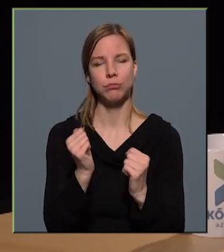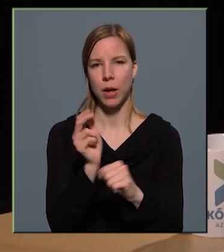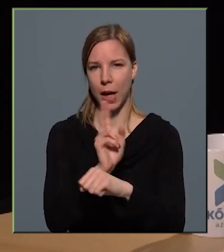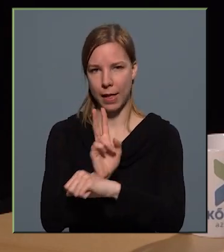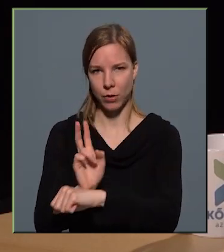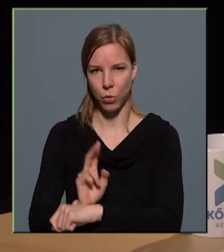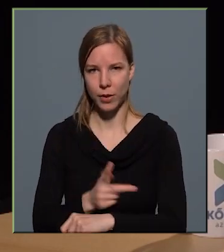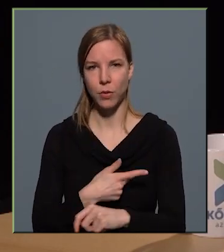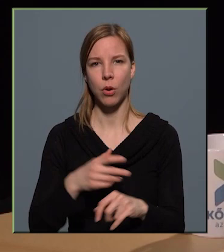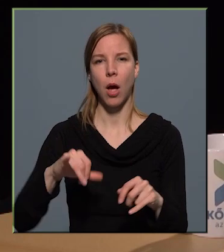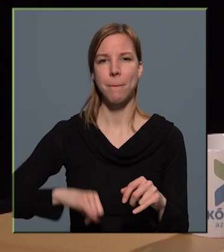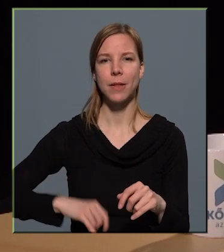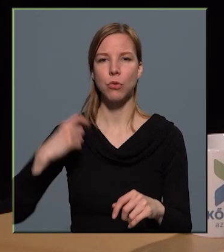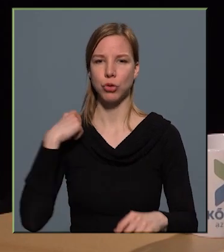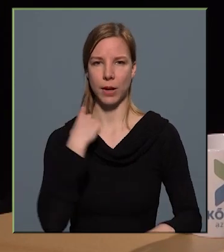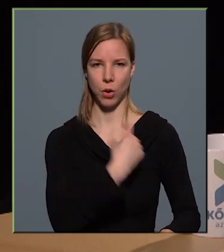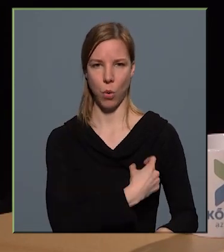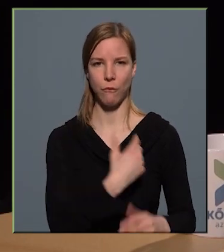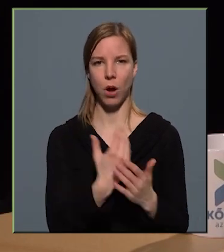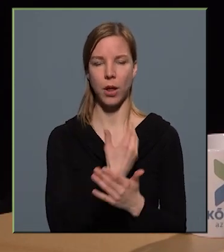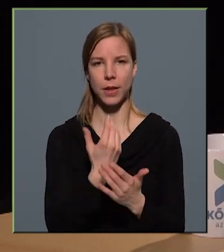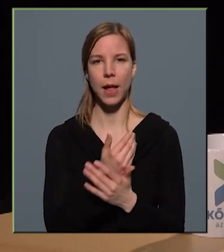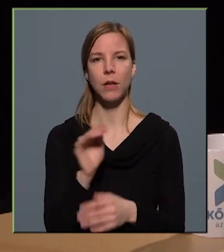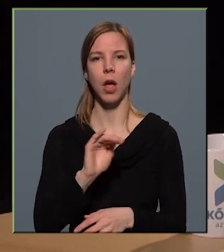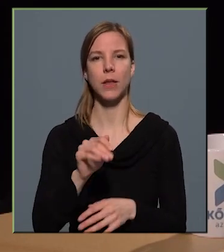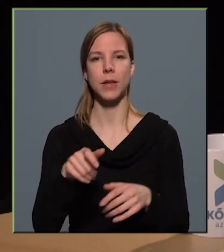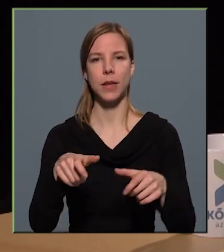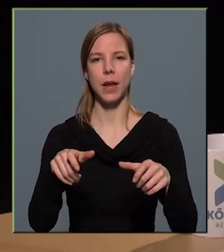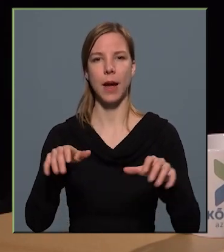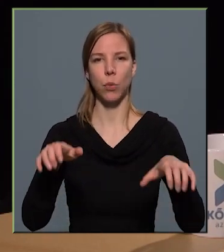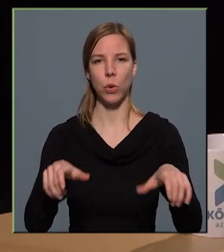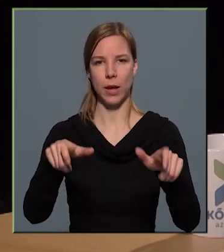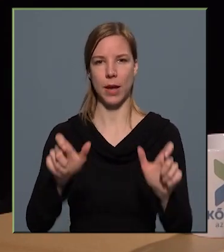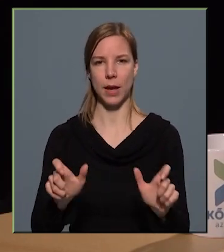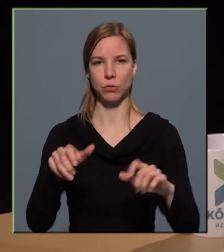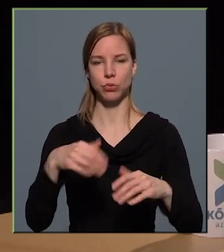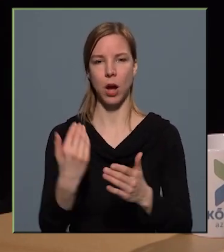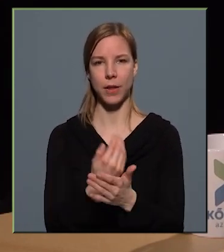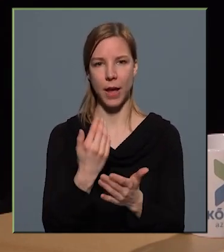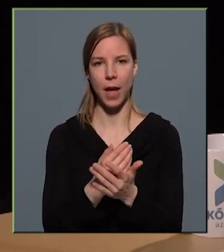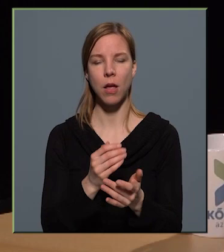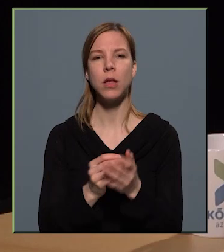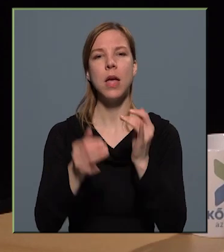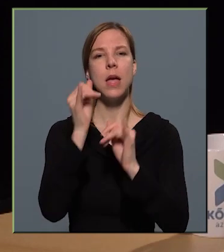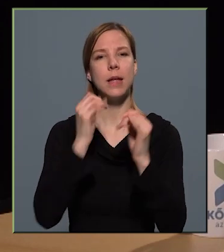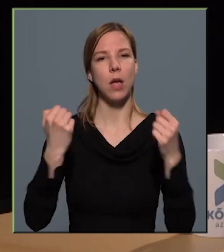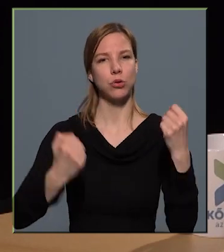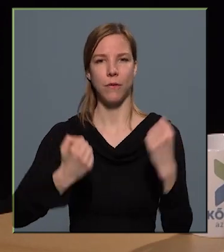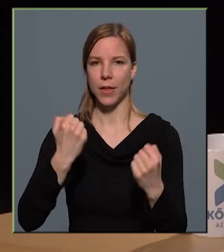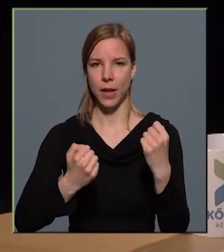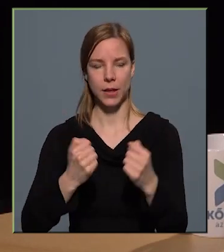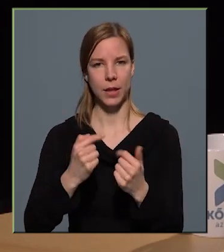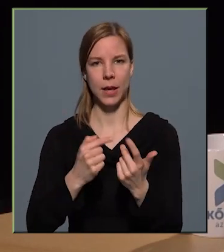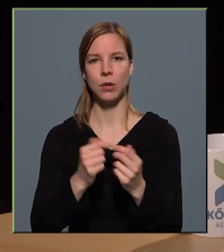itt a biztonsági év használattól, a gyermekülés használattól kezdve, nyilván az ittas járművezetésen át az